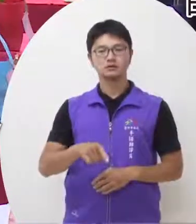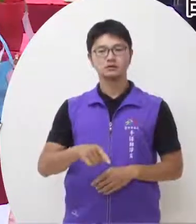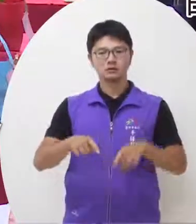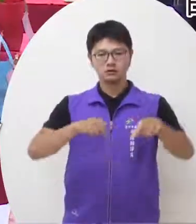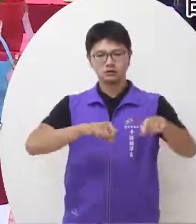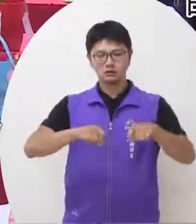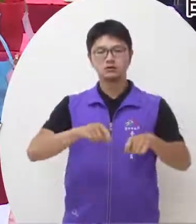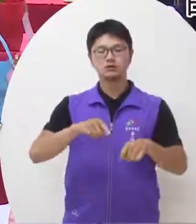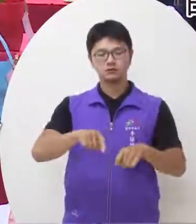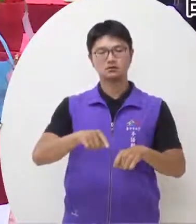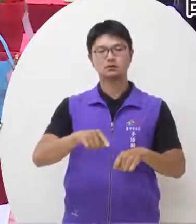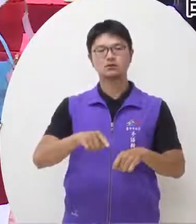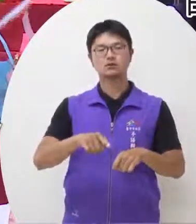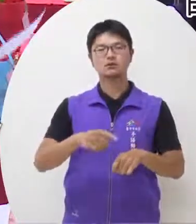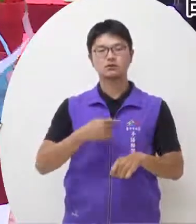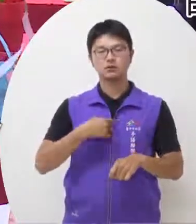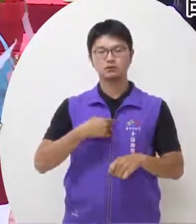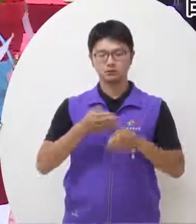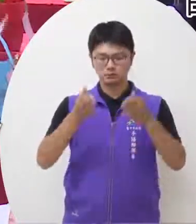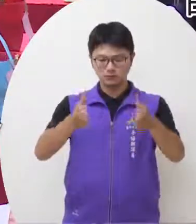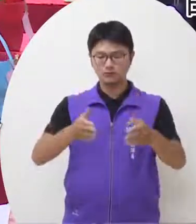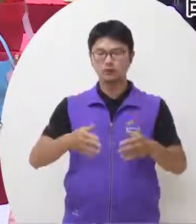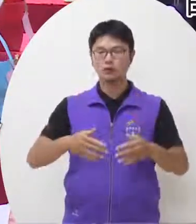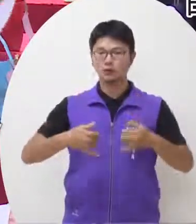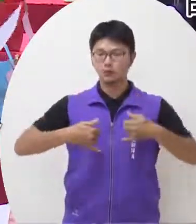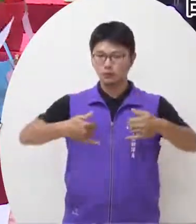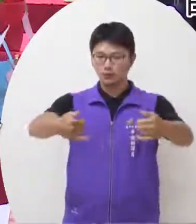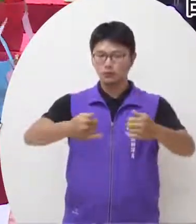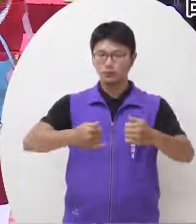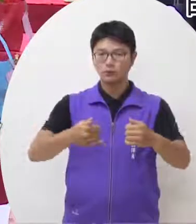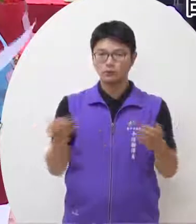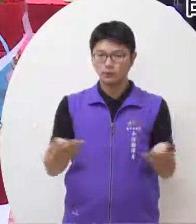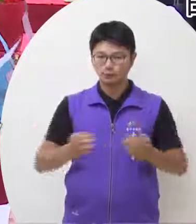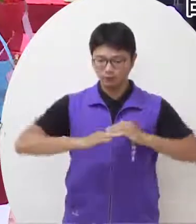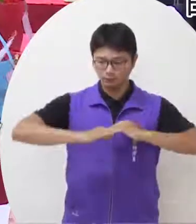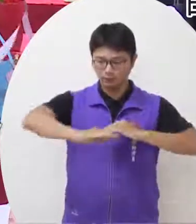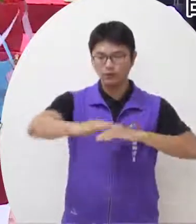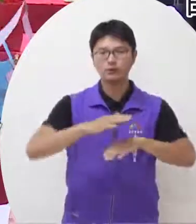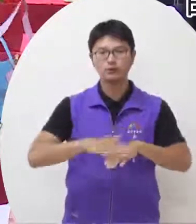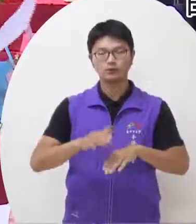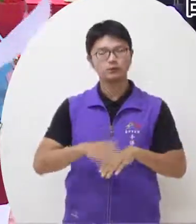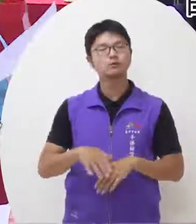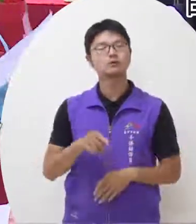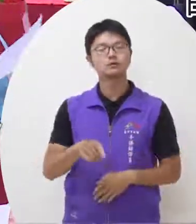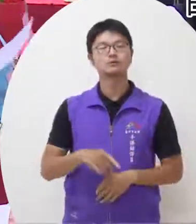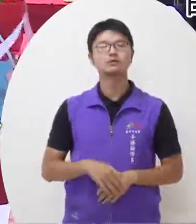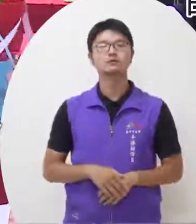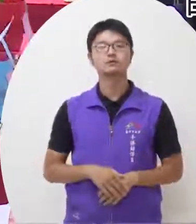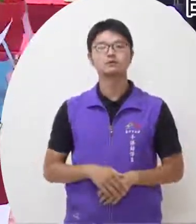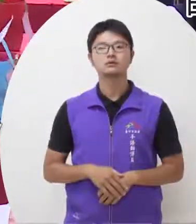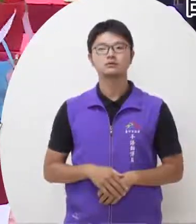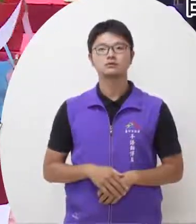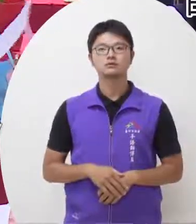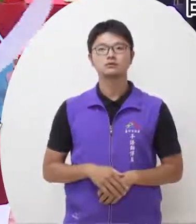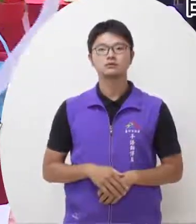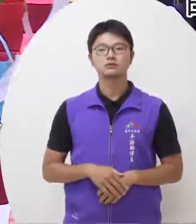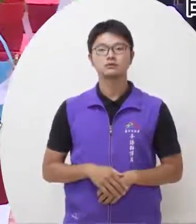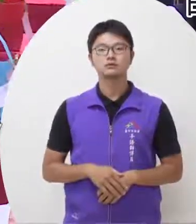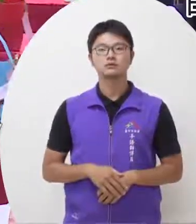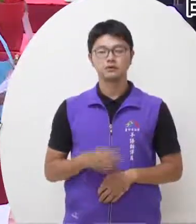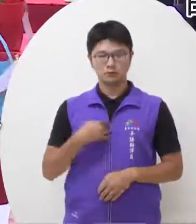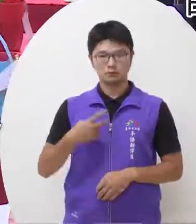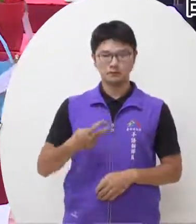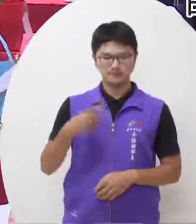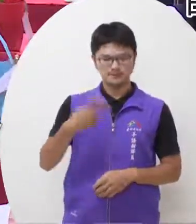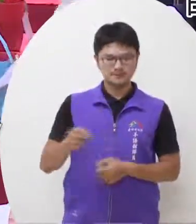一个程度。我们希望做的平整，而且呢它将来要永续，能够行得久。那有一些部分我们会加强来巡检这